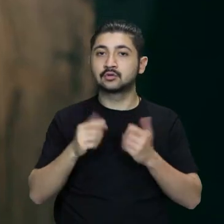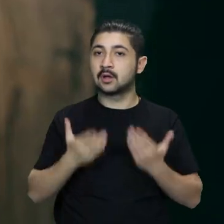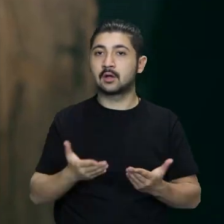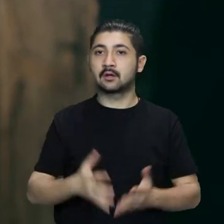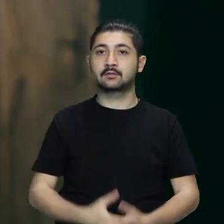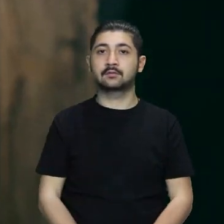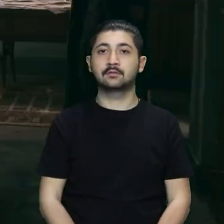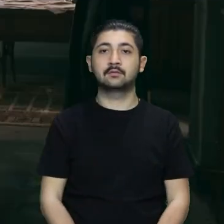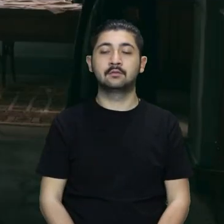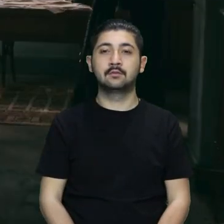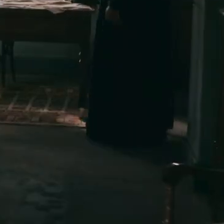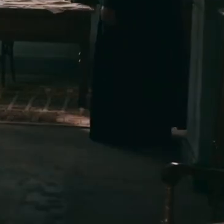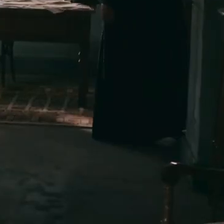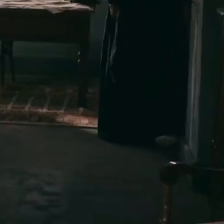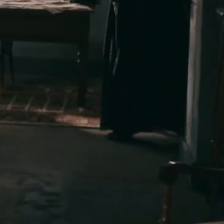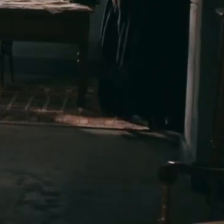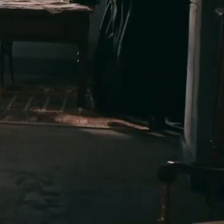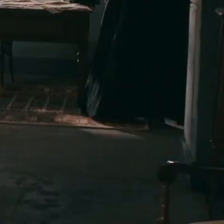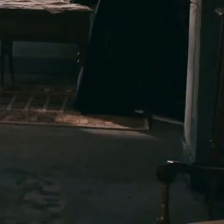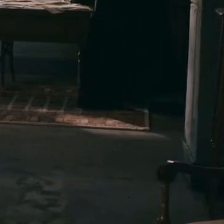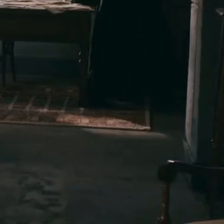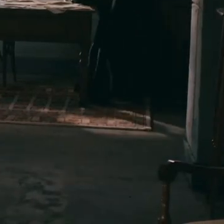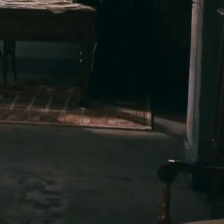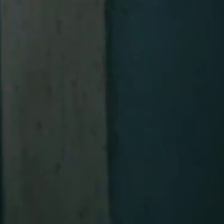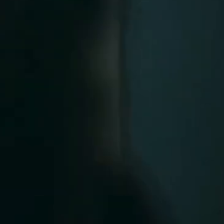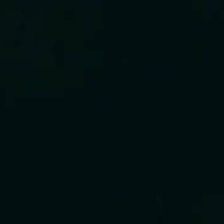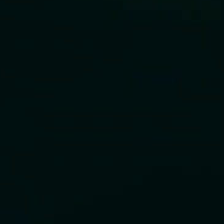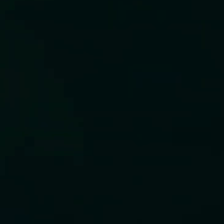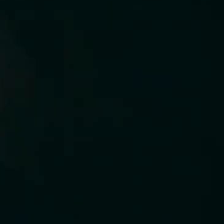Ali pencere önündeki masanın başına geçti.